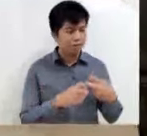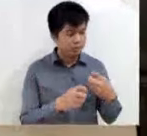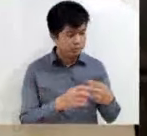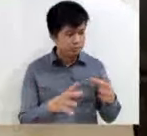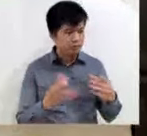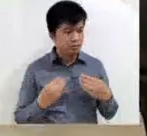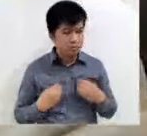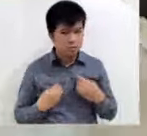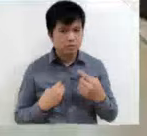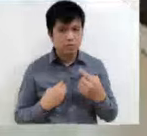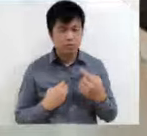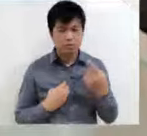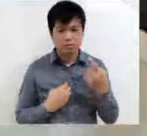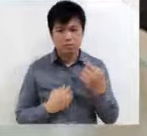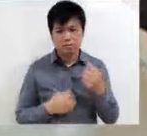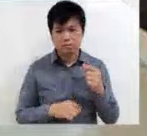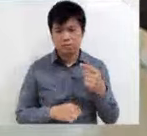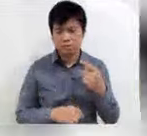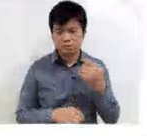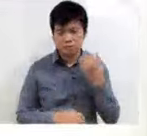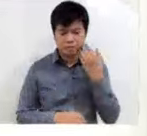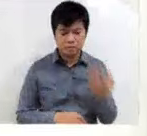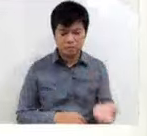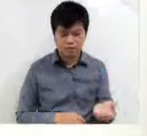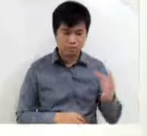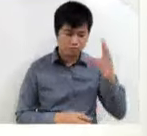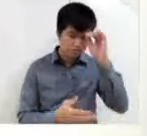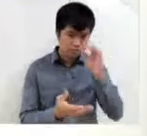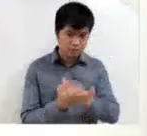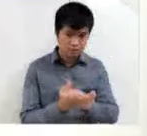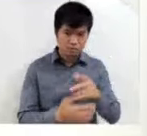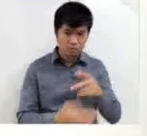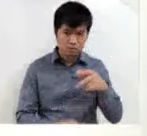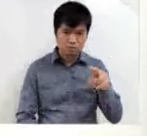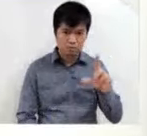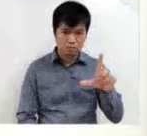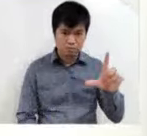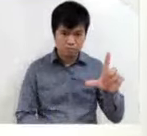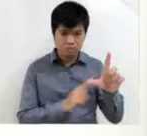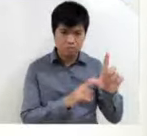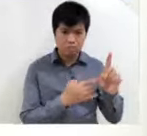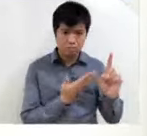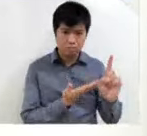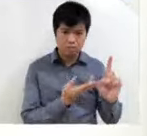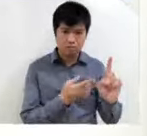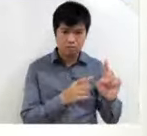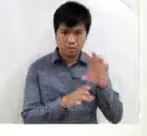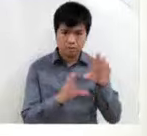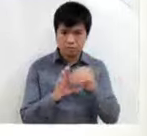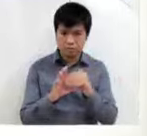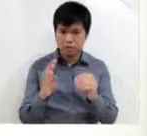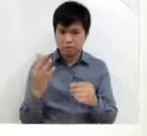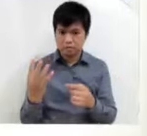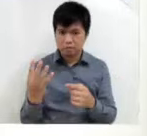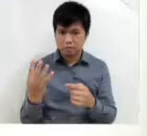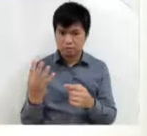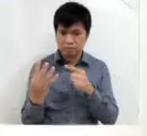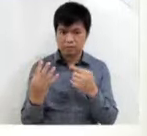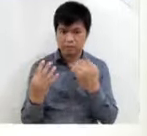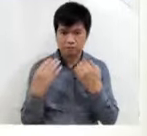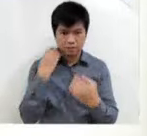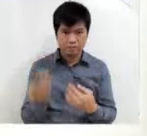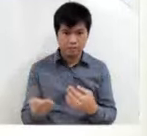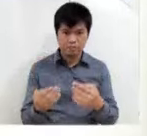sa pagkamatay ng kanyang mister na si Paul Castelvi. Si Paul ang isa sa apat na Pinoy na nasawi dahil sa bakbakan ng Israel at Hamas